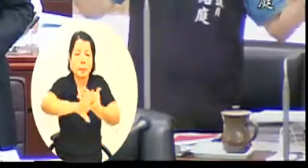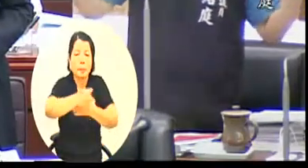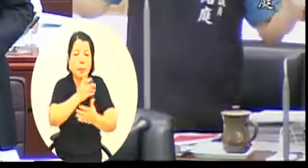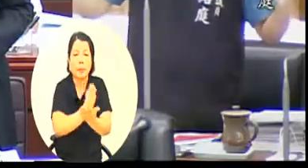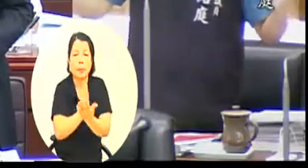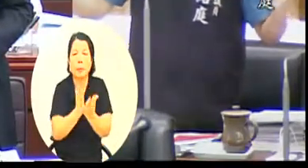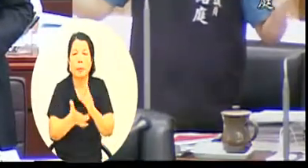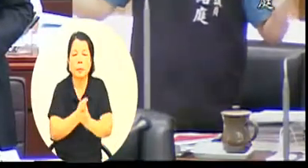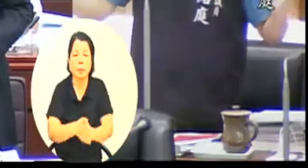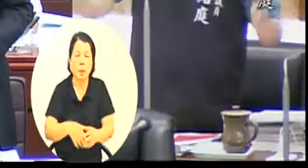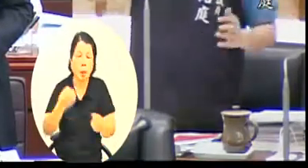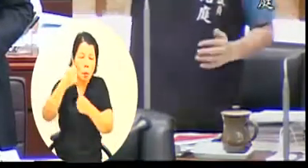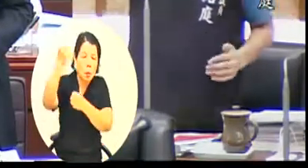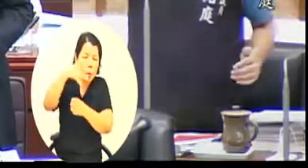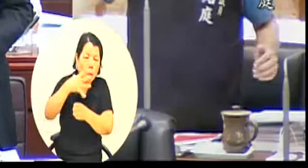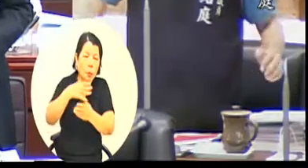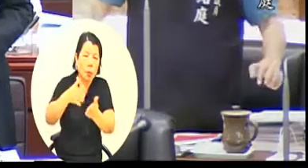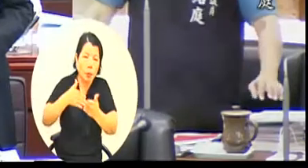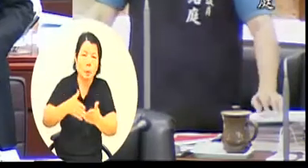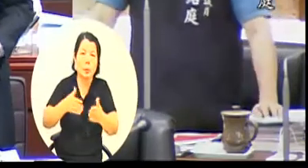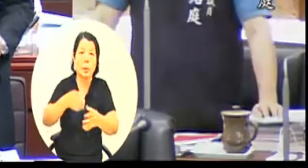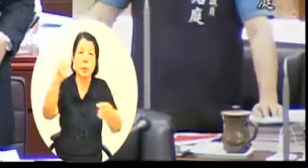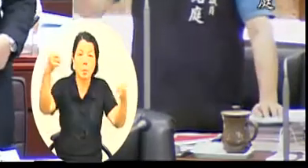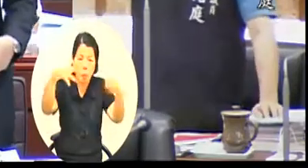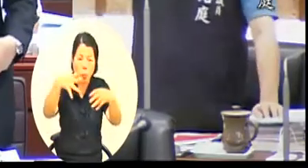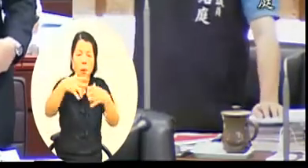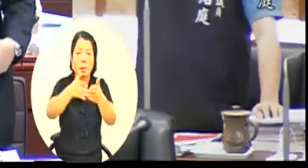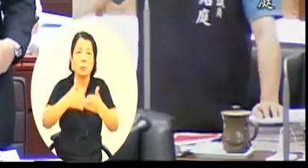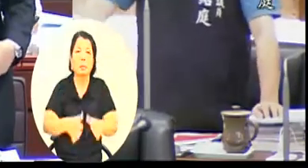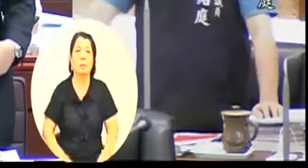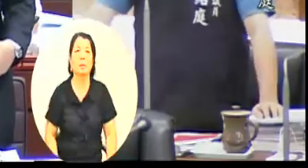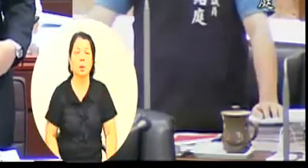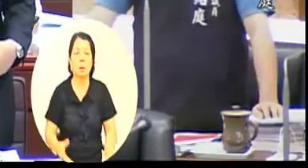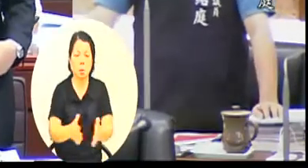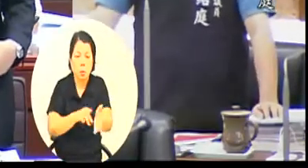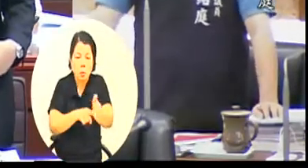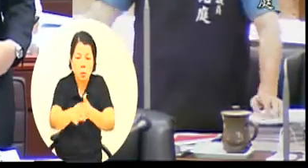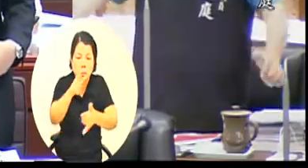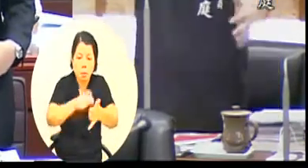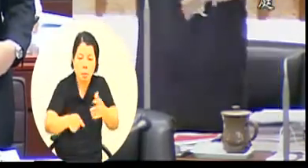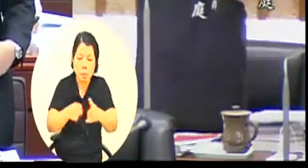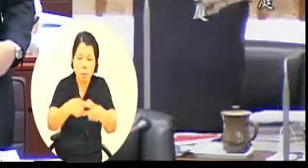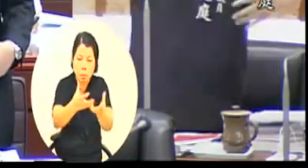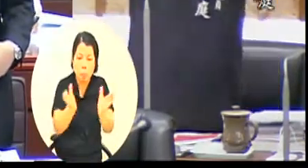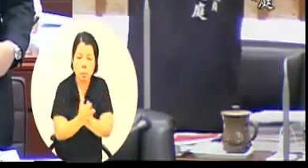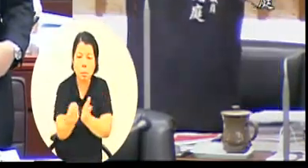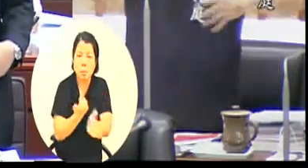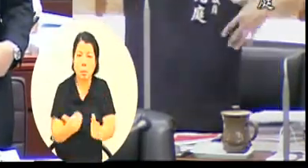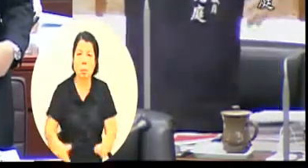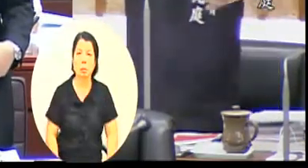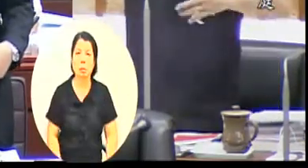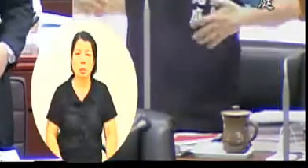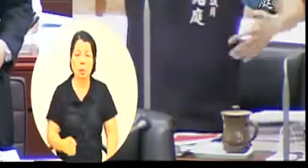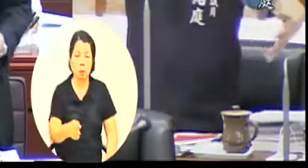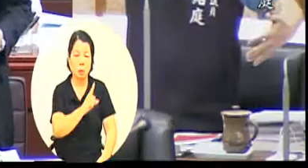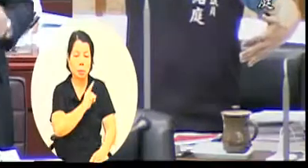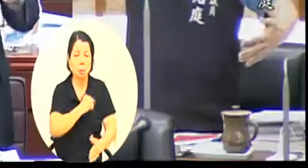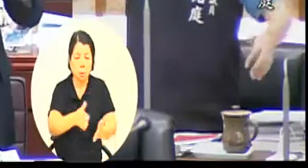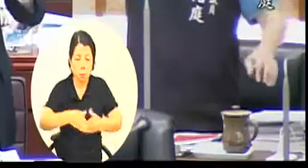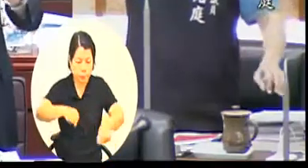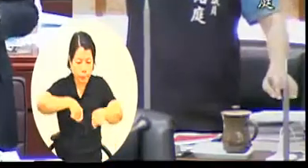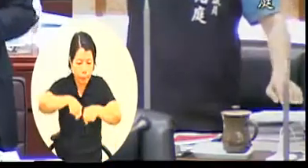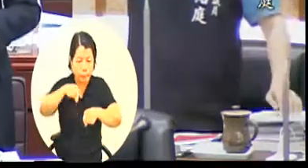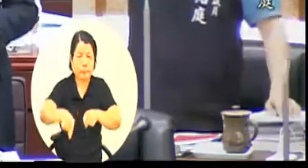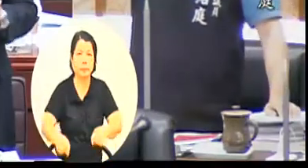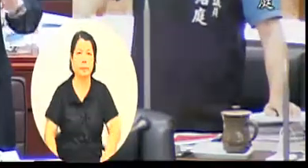方面采光等等的分析，你给我一个时间，在你组专案小组之前，你们中内部总要先做一个作业嘛，对不对？